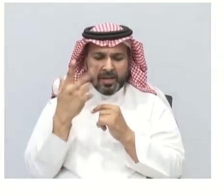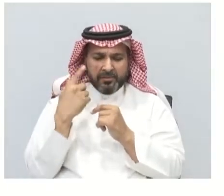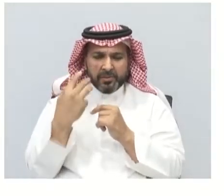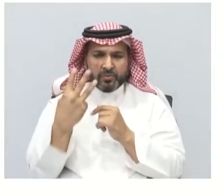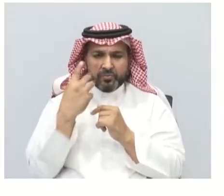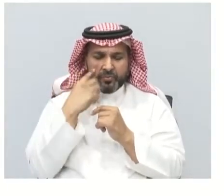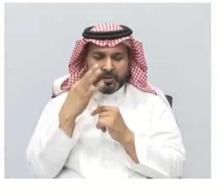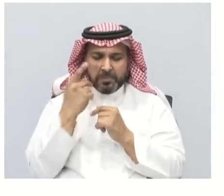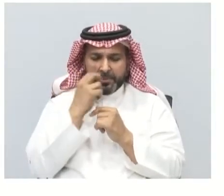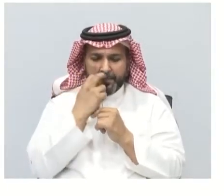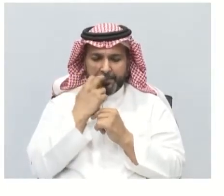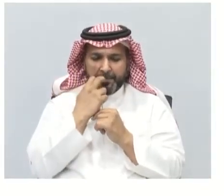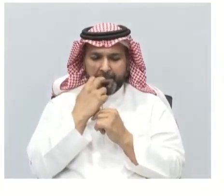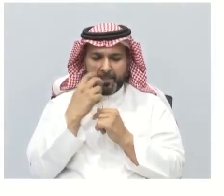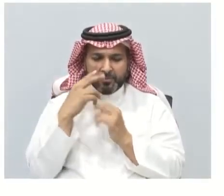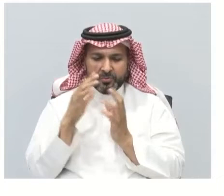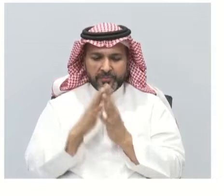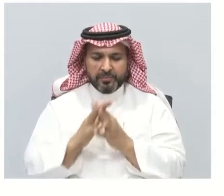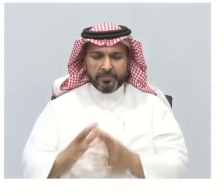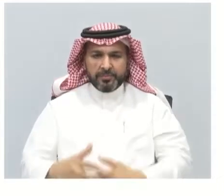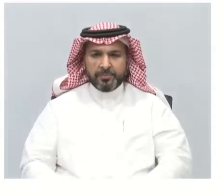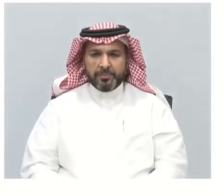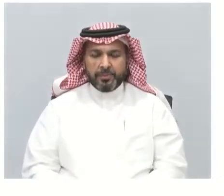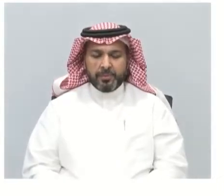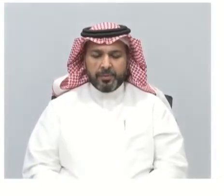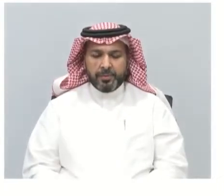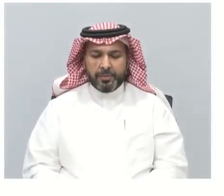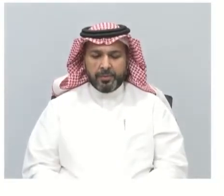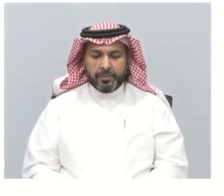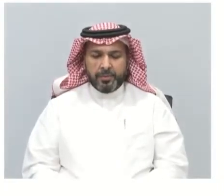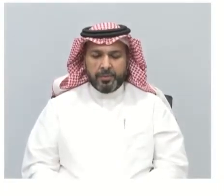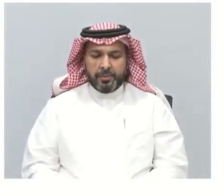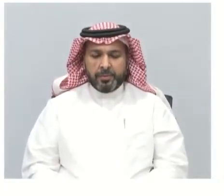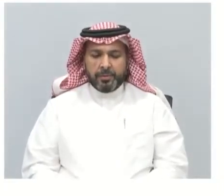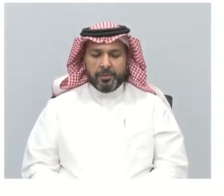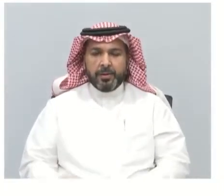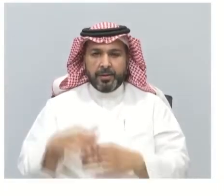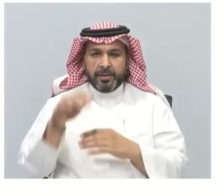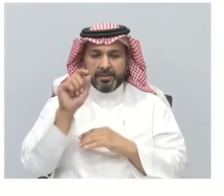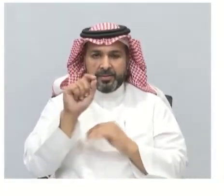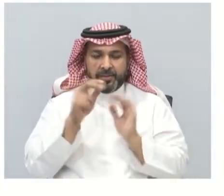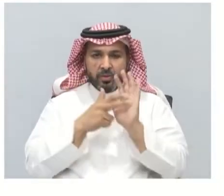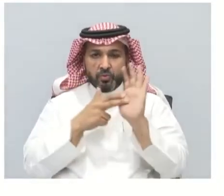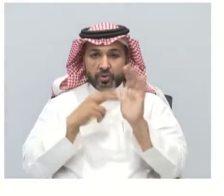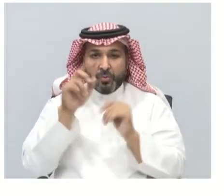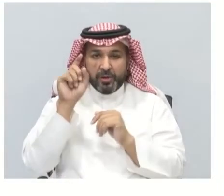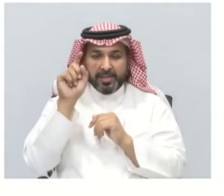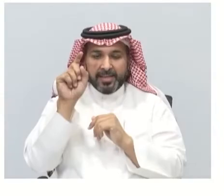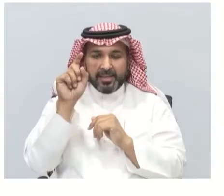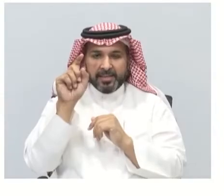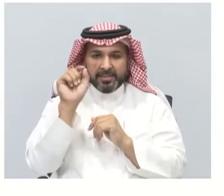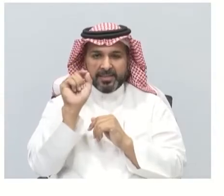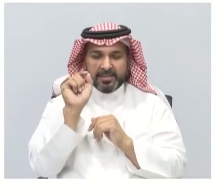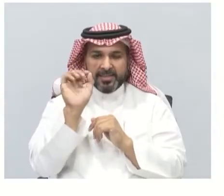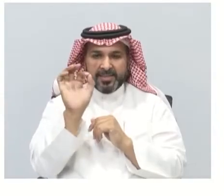واي في معادله المستقيم دبليو هنا عوضنا عن معادله المستقيم دبليو اذا صفر يساوي اكس زائد 2 وبالتالي قيمه الاكس كم تساوي هنا